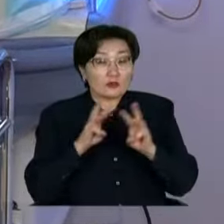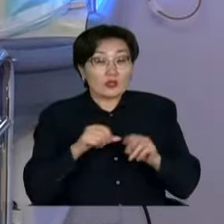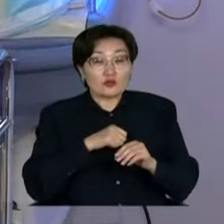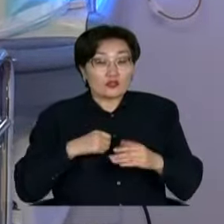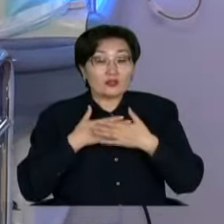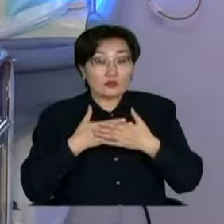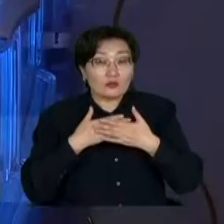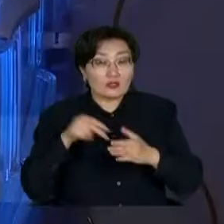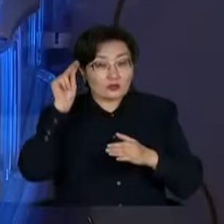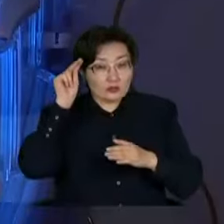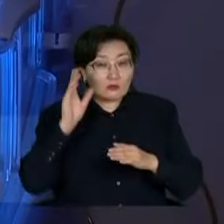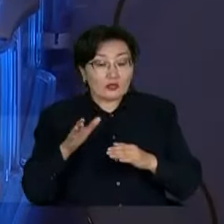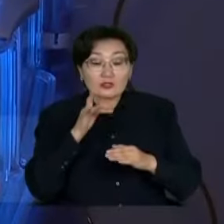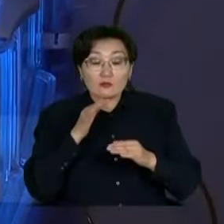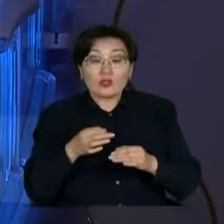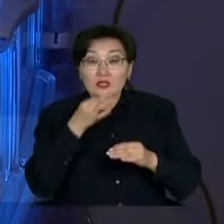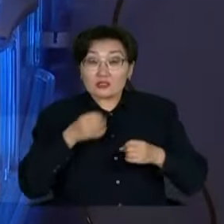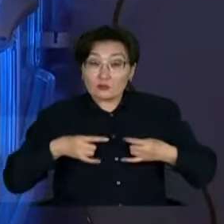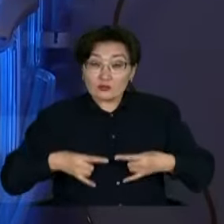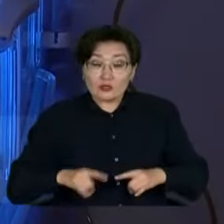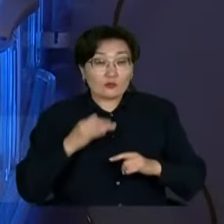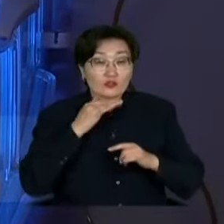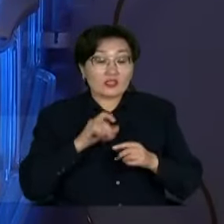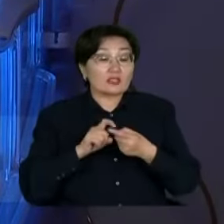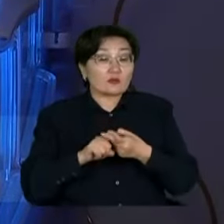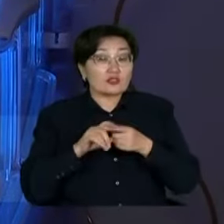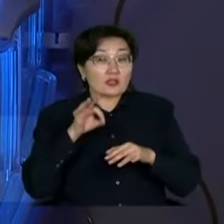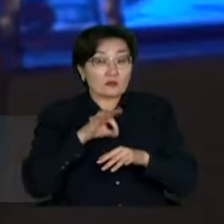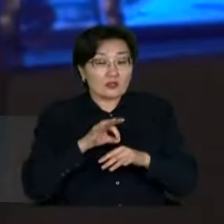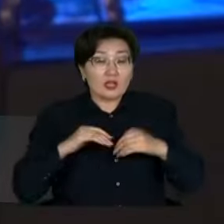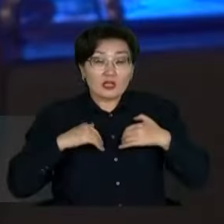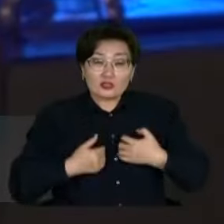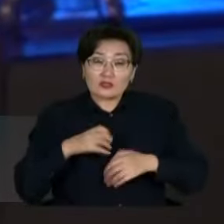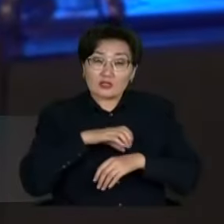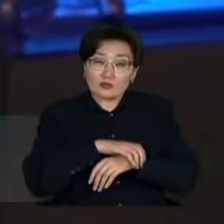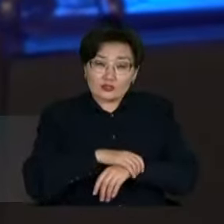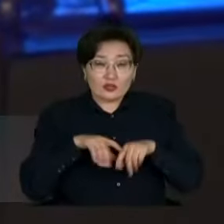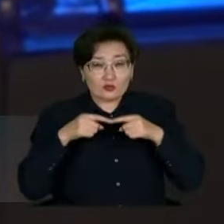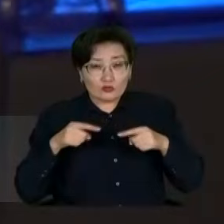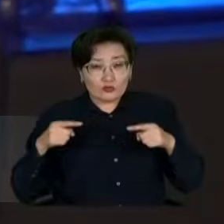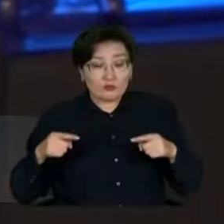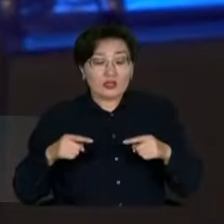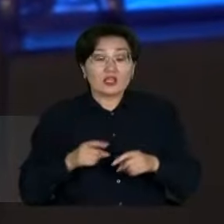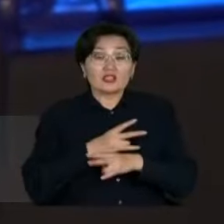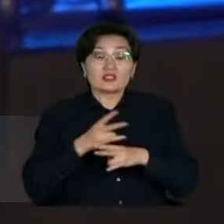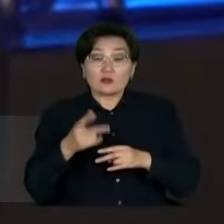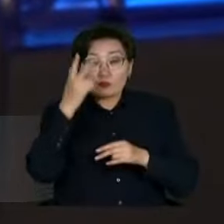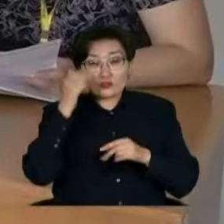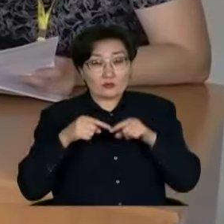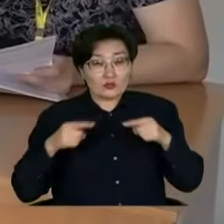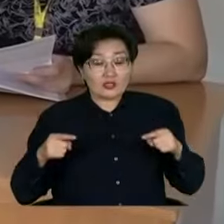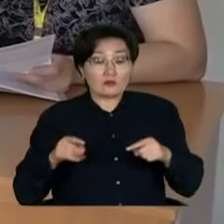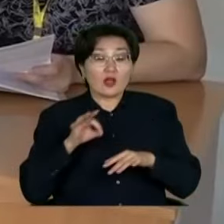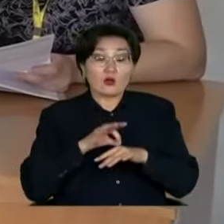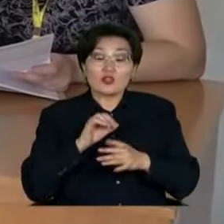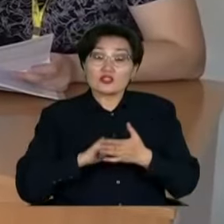алуды үйренеді. Уақытына нерте босануға көбіне инфекция, күйзеліс факторлары, генетикалық бейімділік, зиянды әдеттер мен түрлі патология